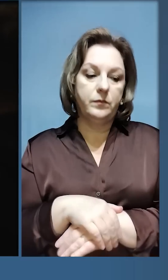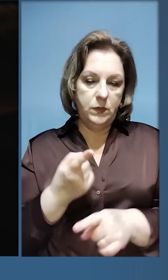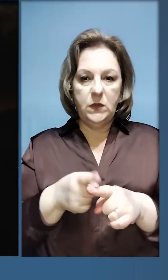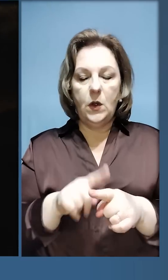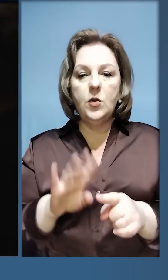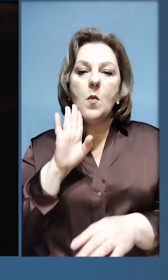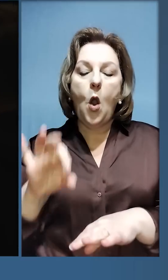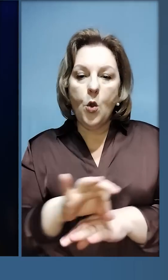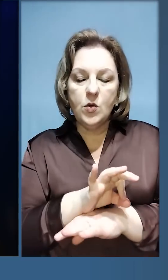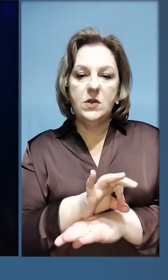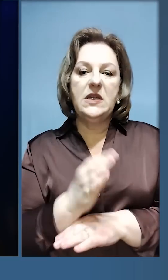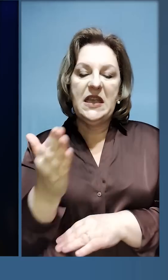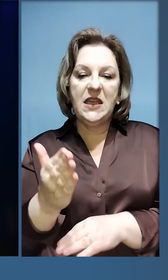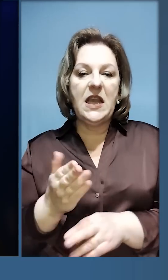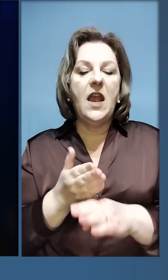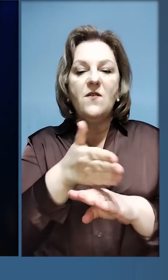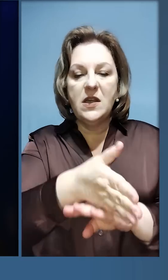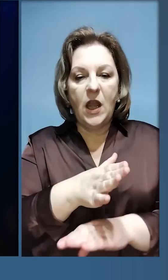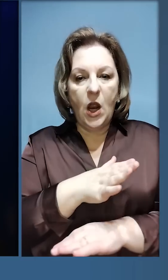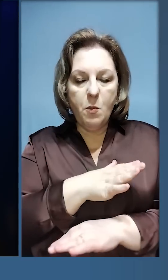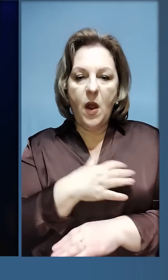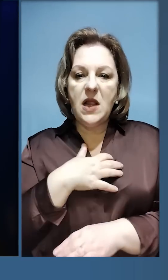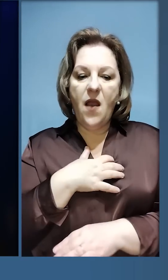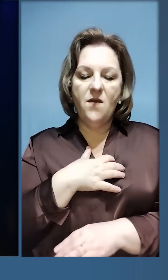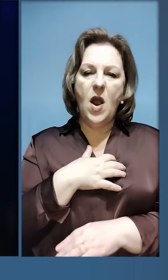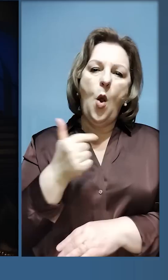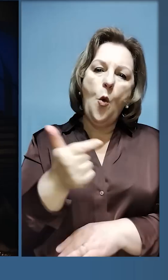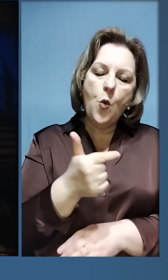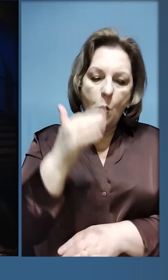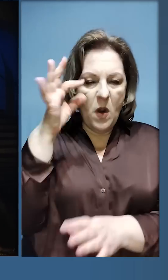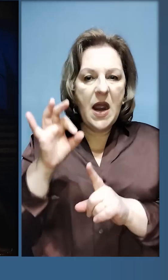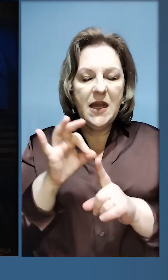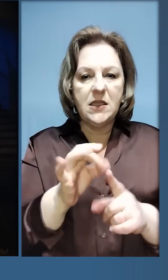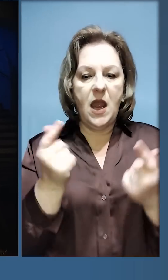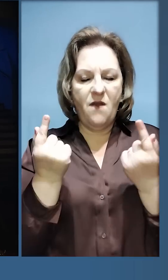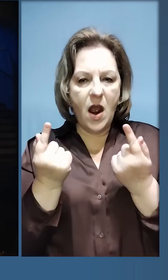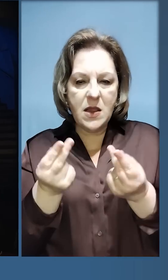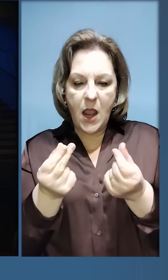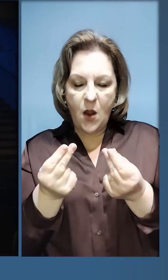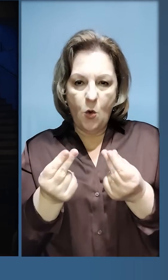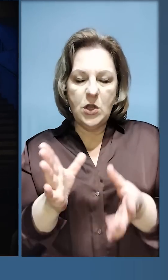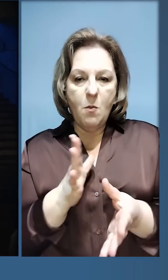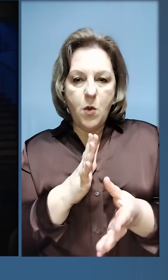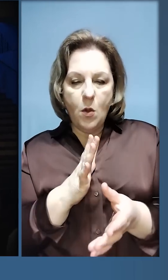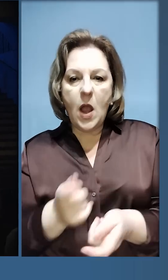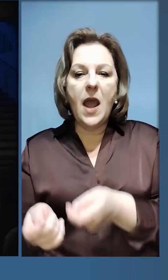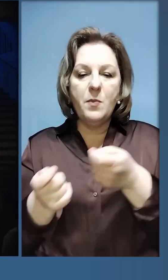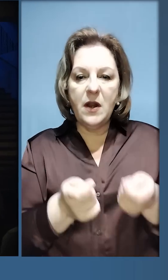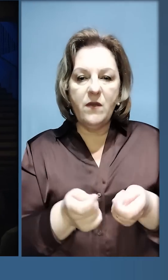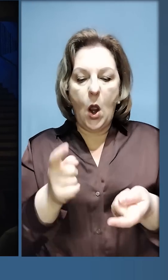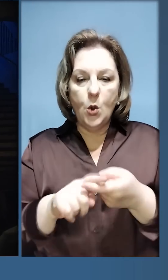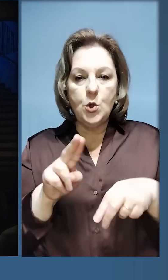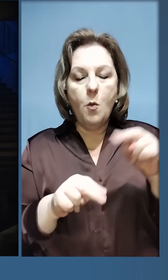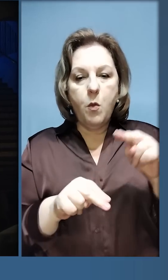І тому її візит був важливий. Гуманітарні цілі і великі були кошти привезені щодо